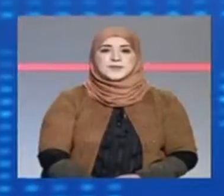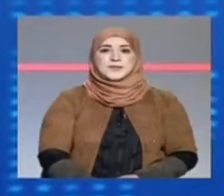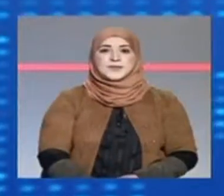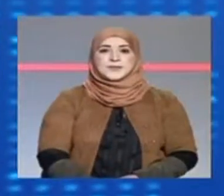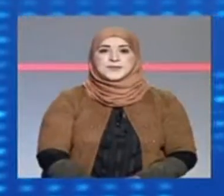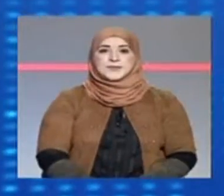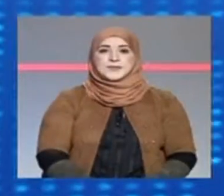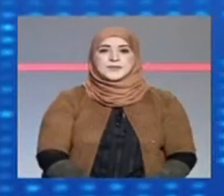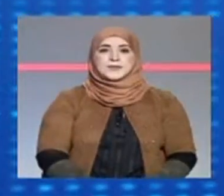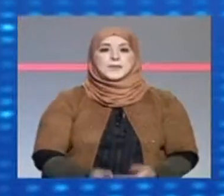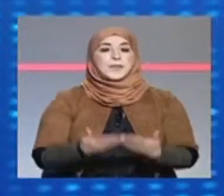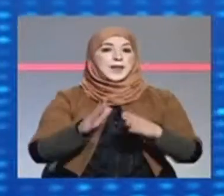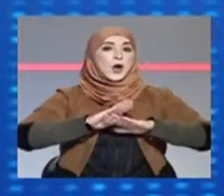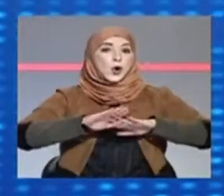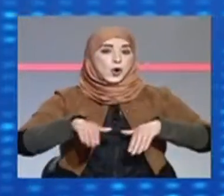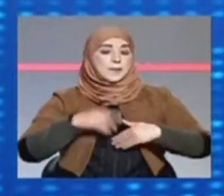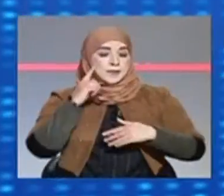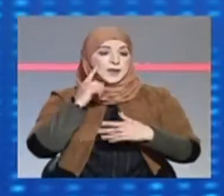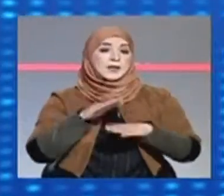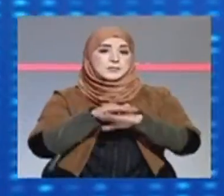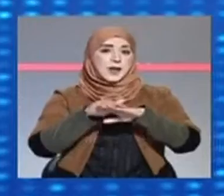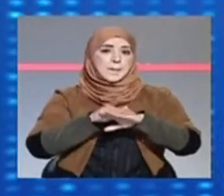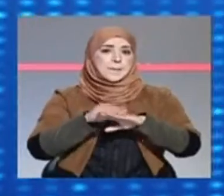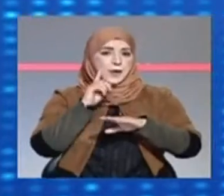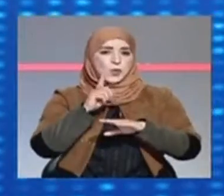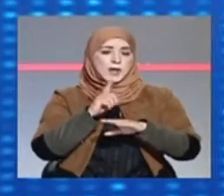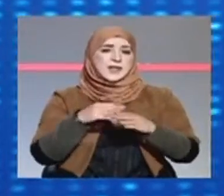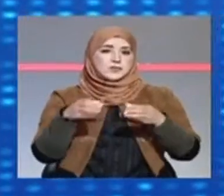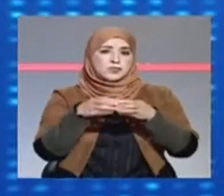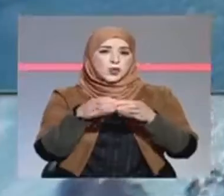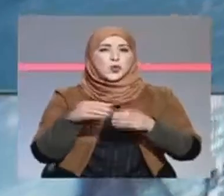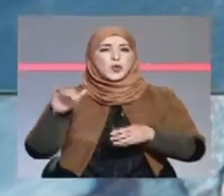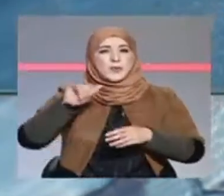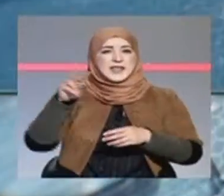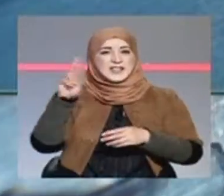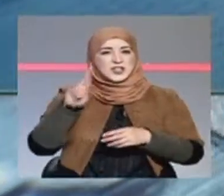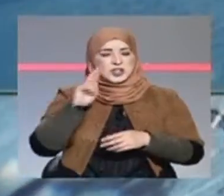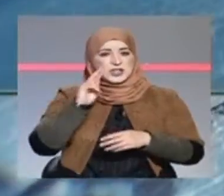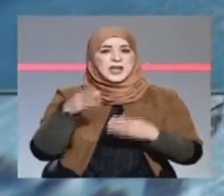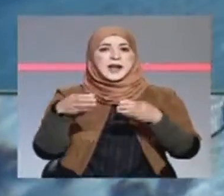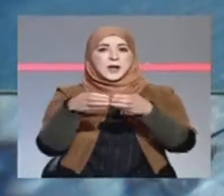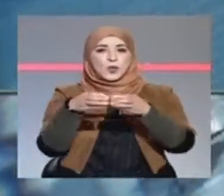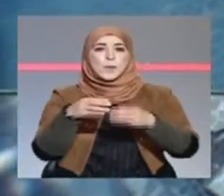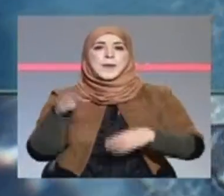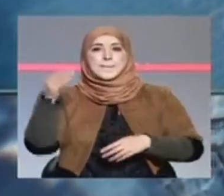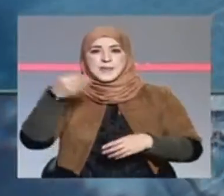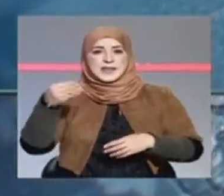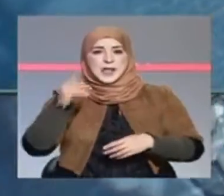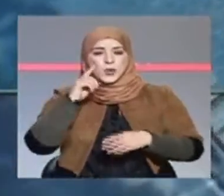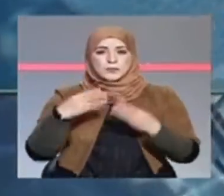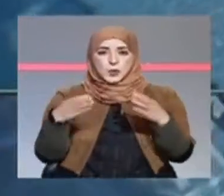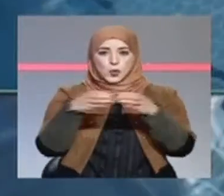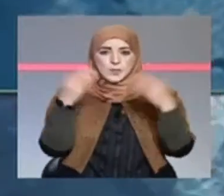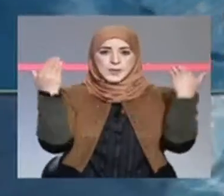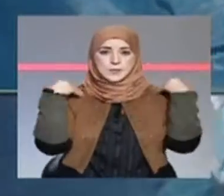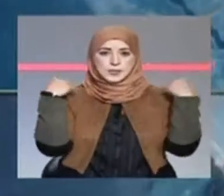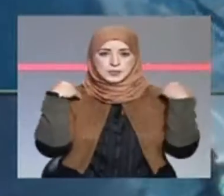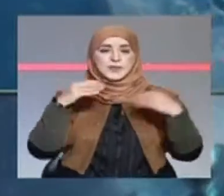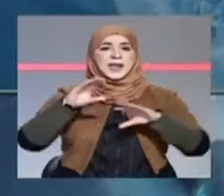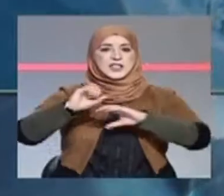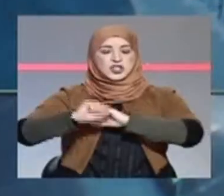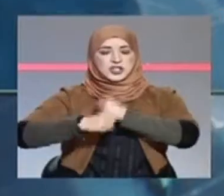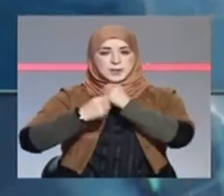وفي مواجهه تغلب مستقبل الجيش بهدف دون مقابل شبيبه القيروان